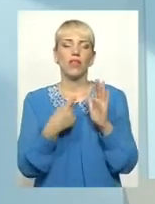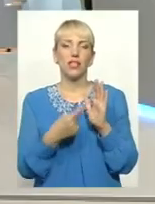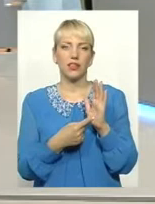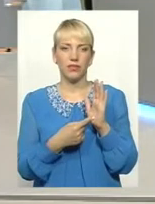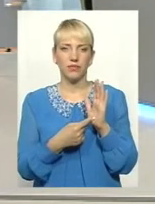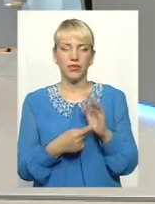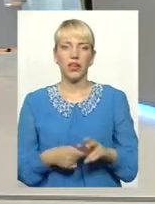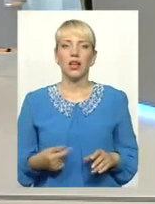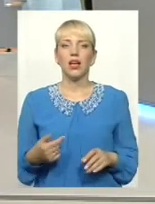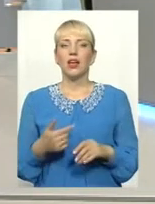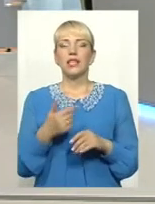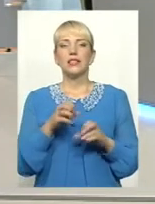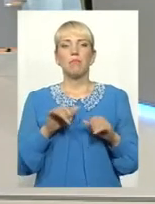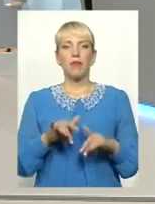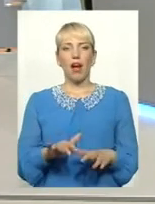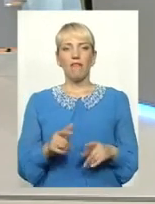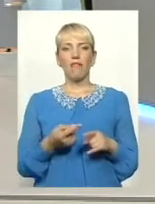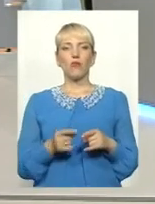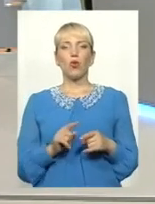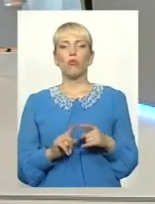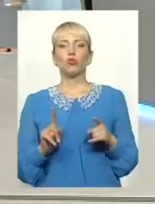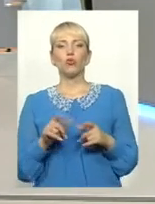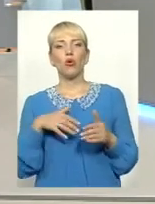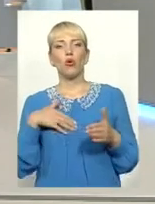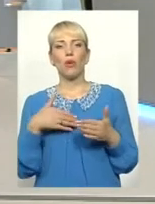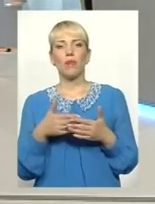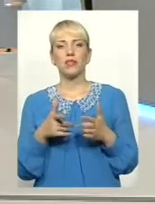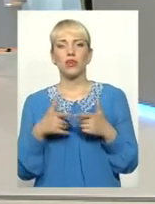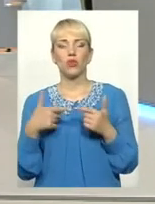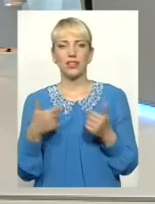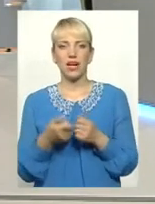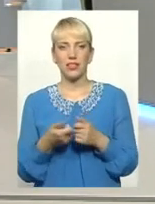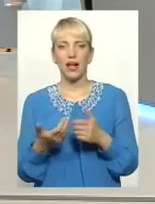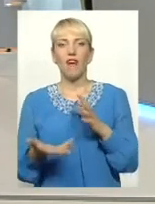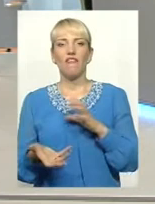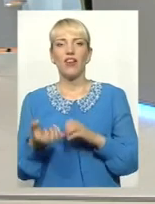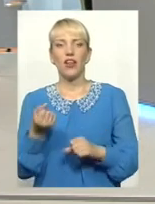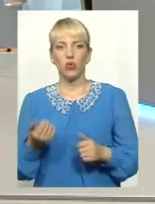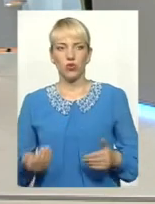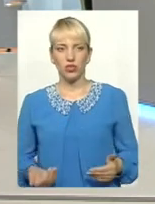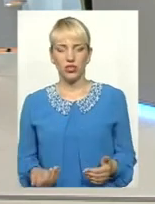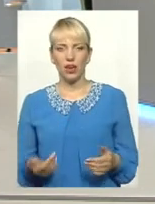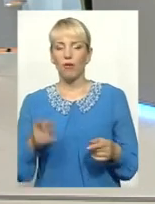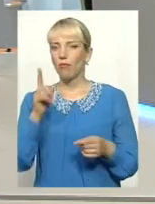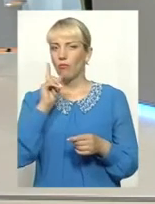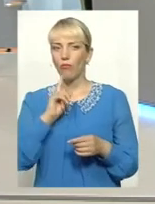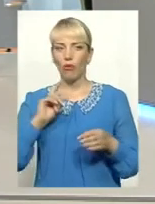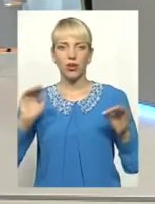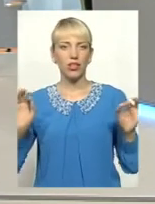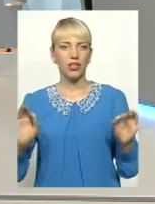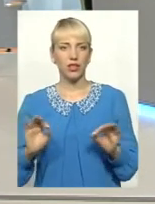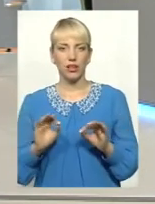роз'ясню ситуацію. Справа в тому, що громадська організація «Врятуй життя», ну, поки що ніяким чином вона